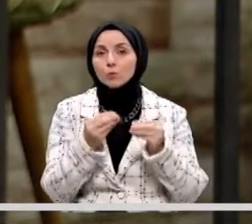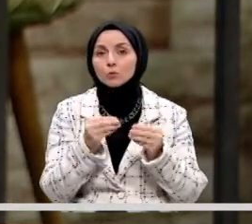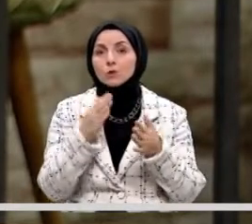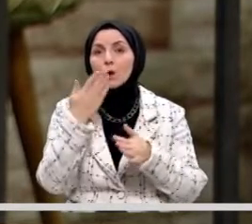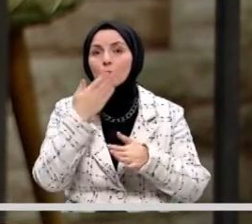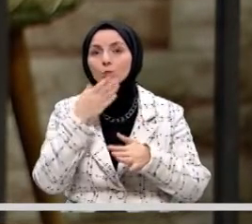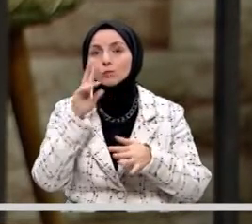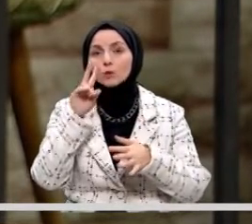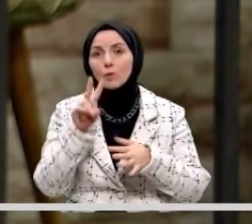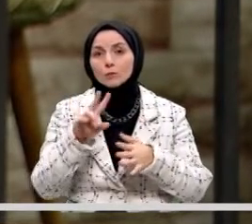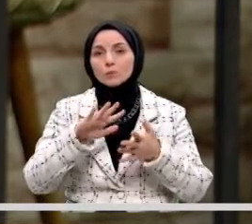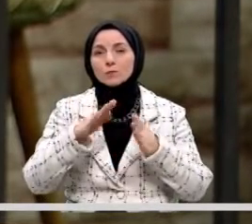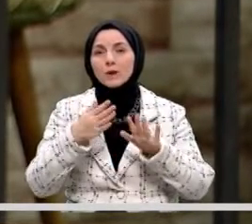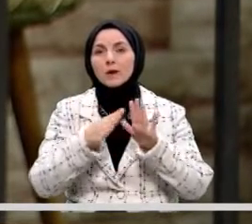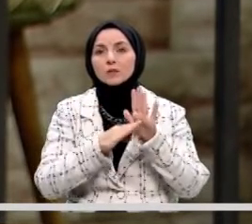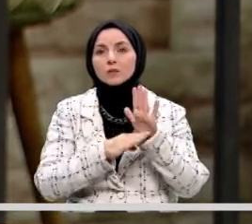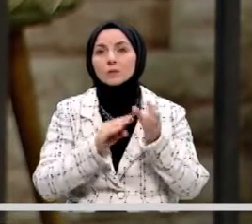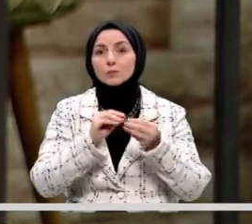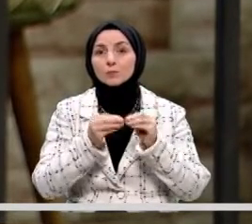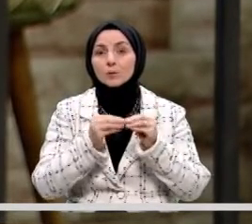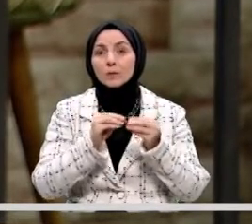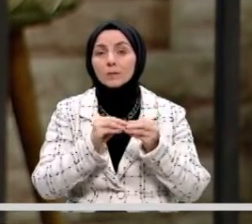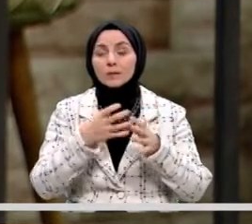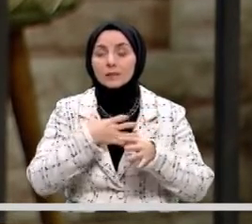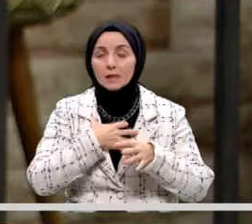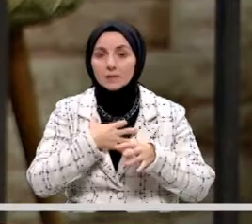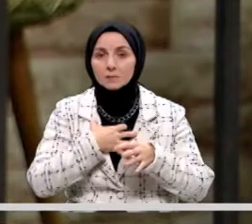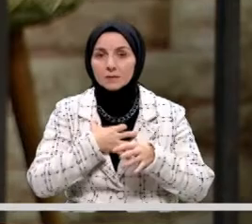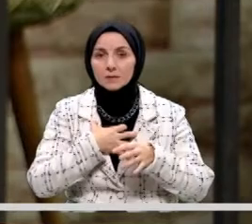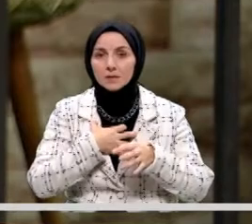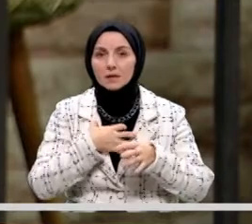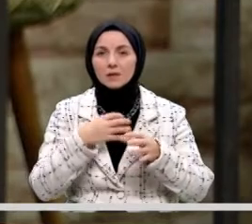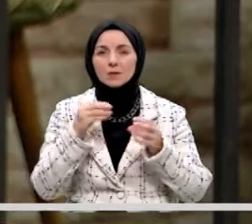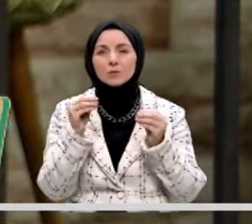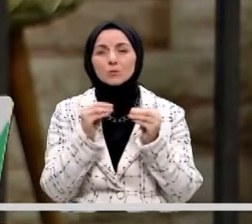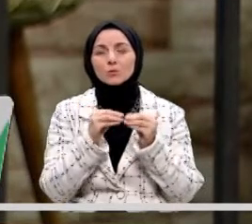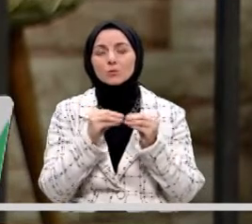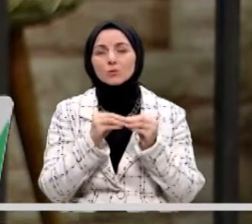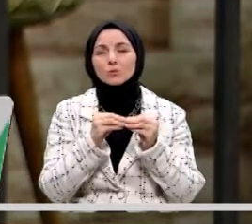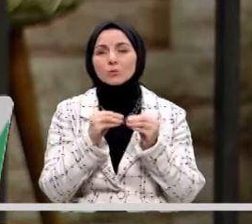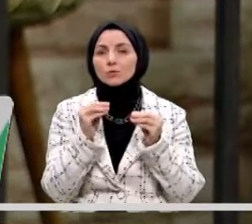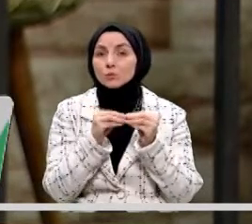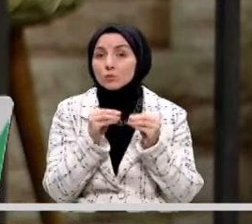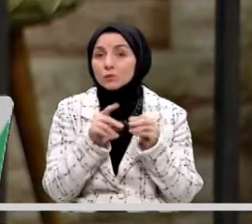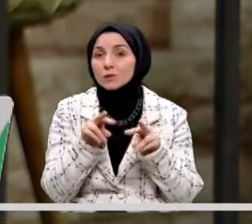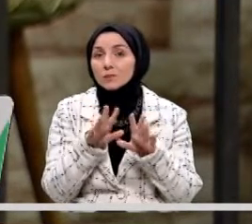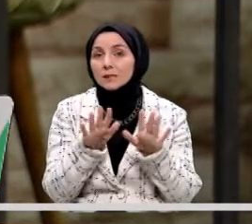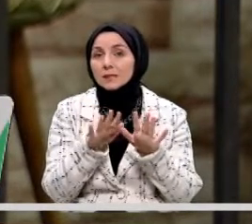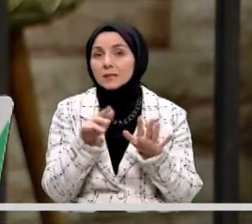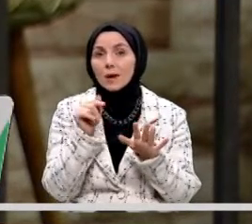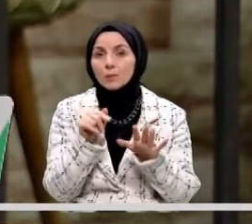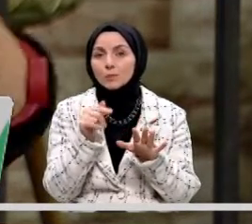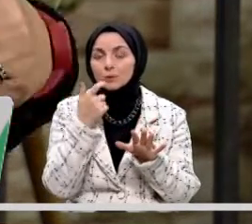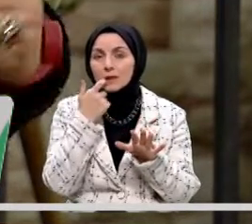ya da yaşadığımız sorunların kaynağını kendimizde suçluluk olarak değil de yani Bunların kaynağı Aslında buradan